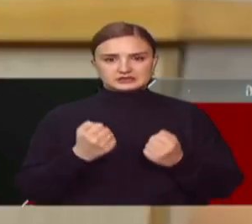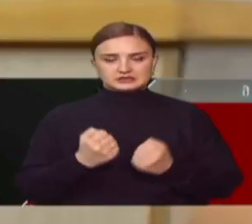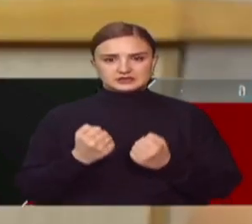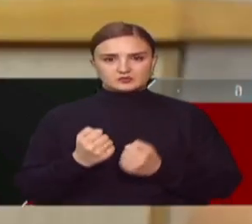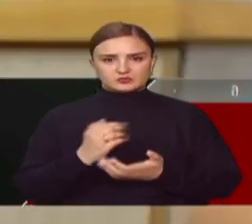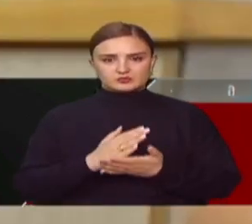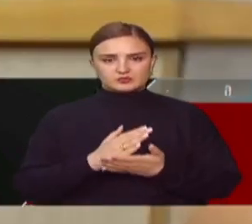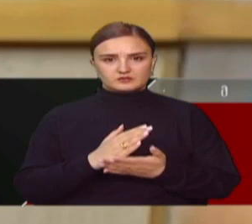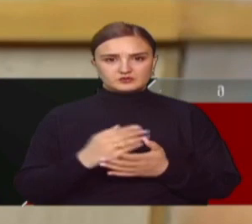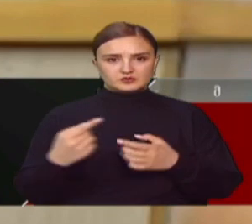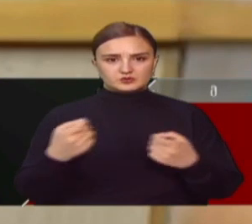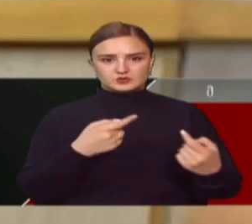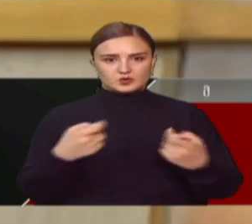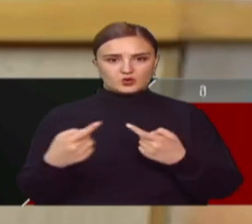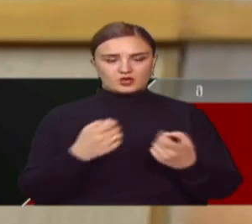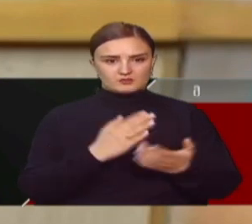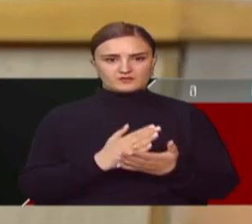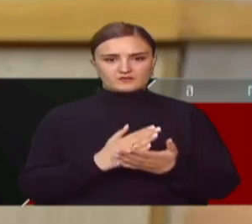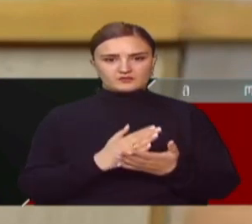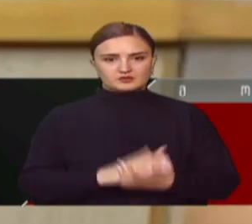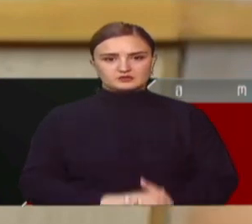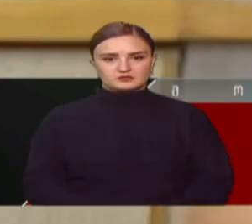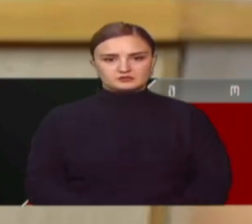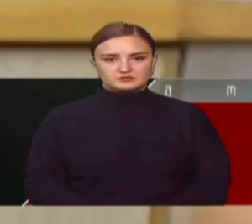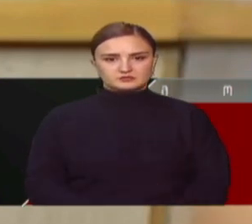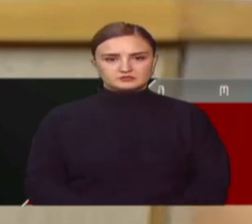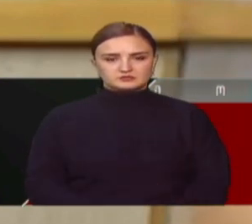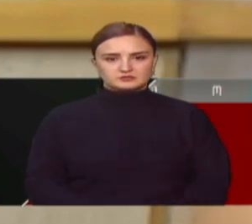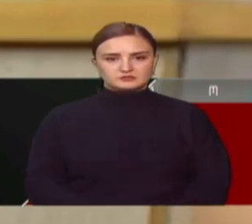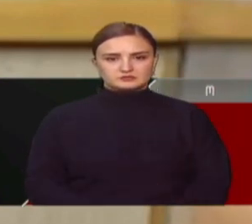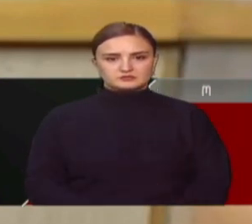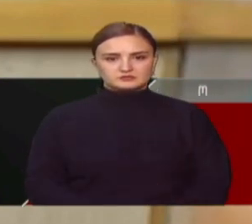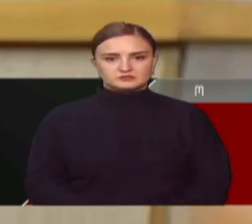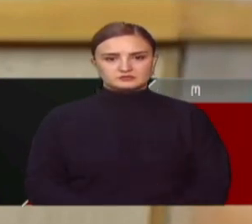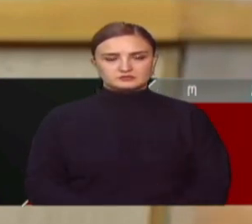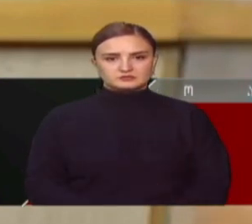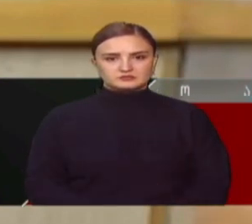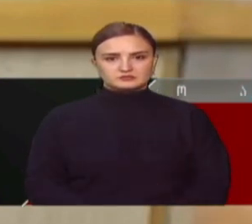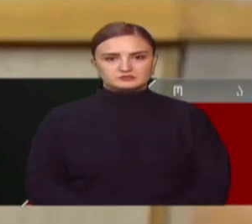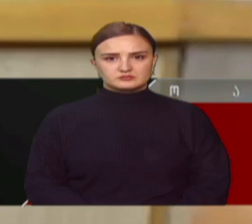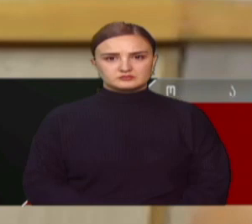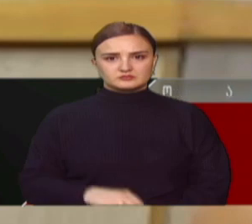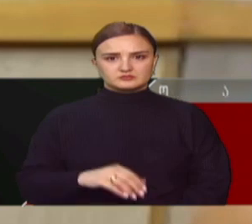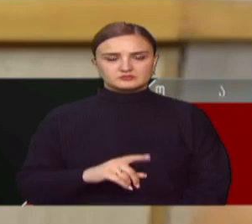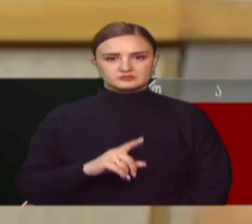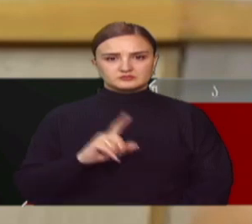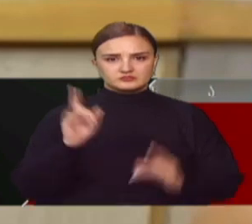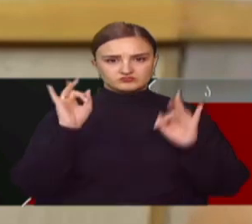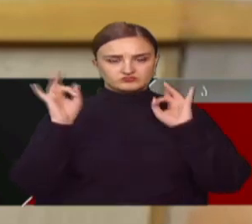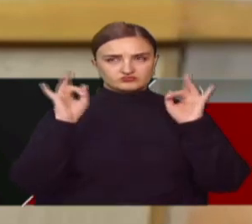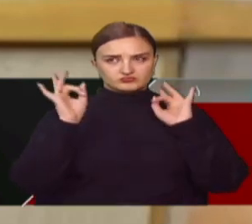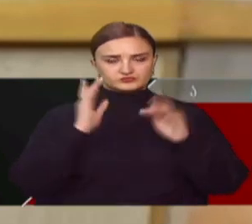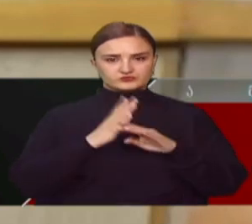უნდა, სროლებიც ისმის და ის უფრო სროლები კი არა, რაკეტების ხმა და განგაშის ხმაც ხშირად